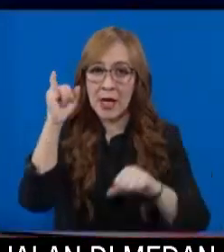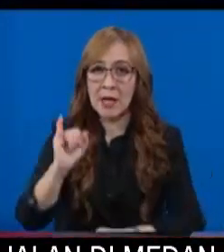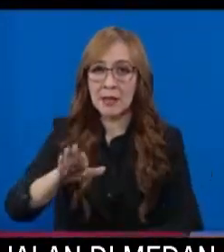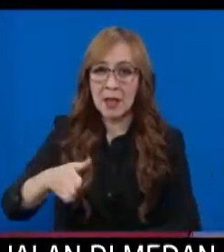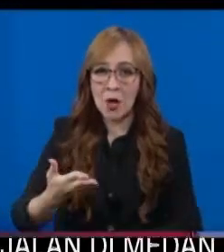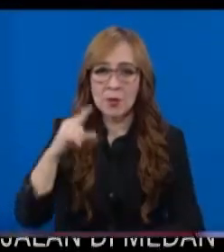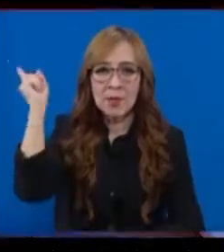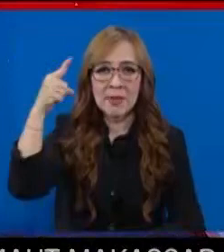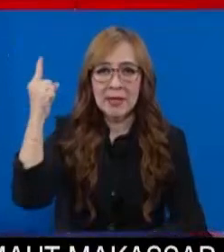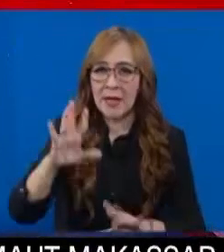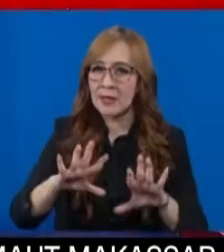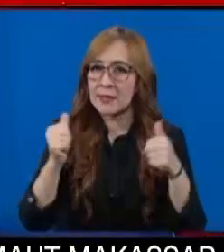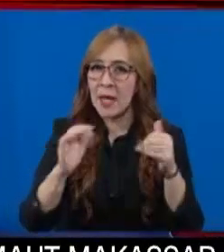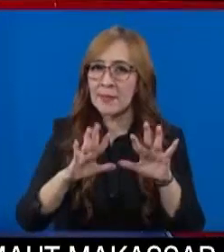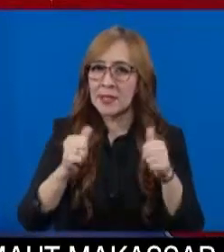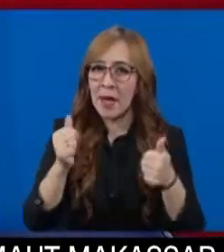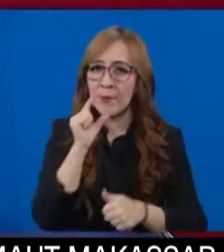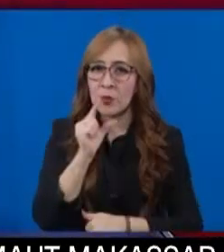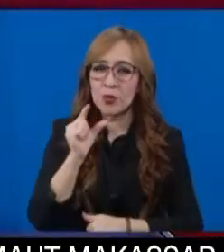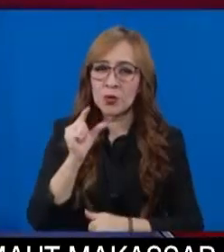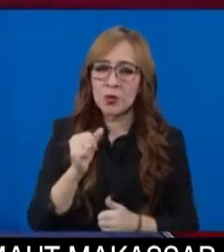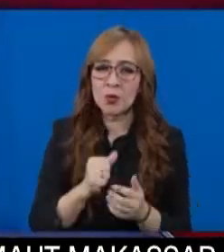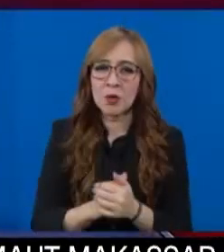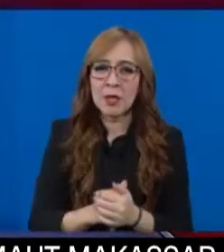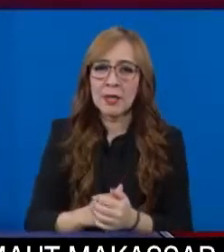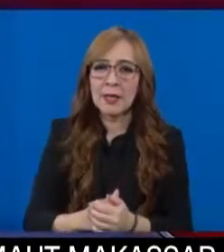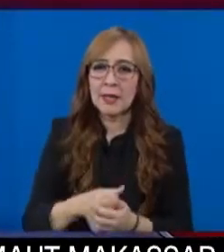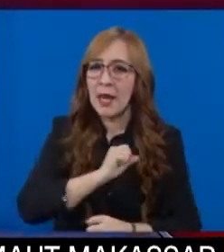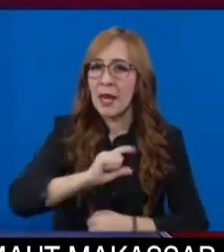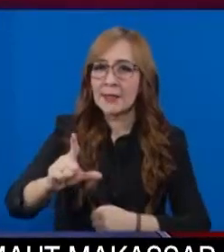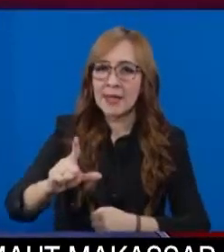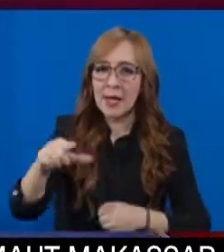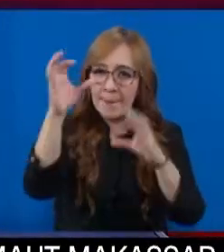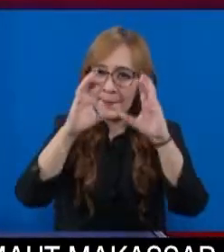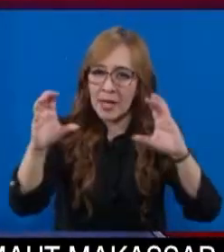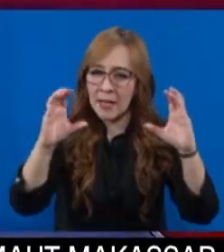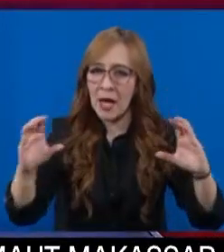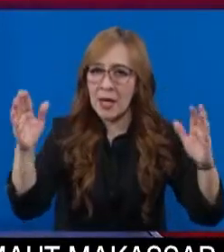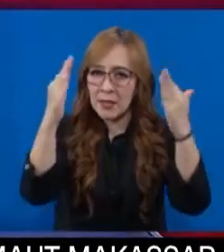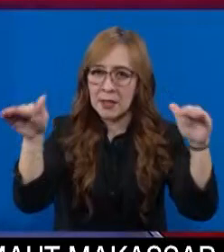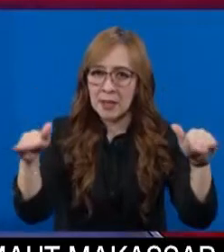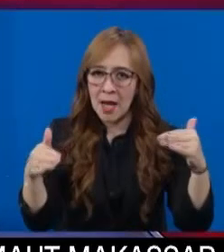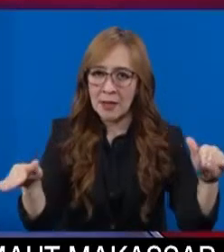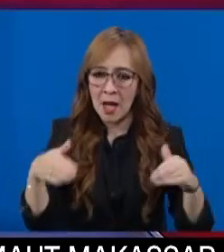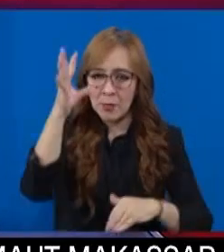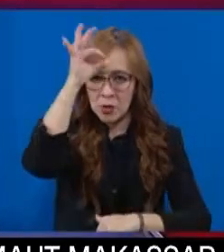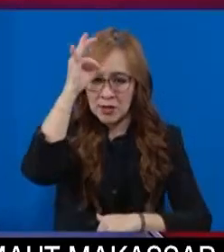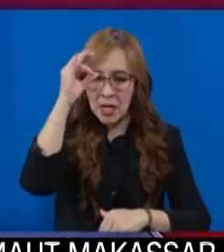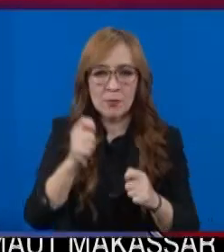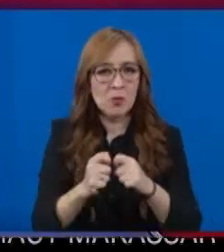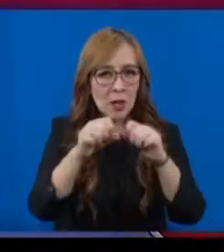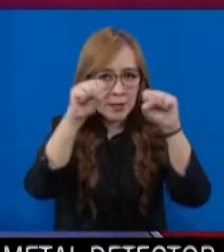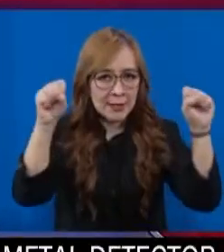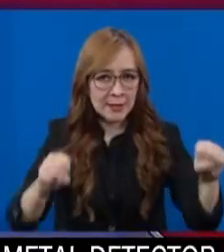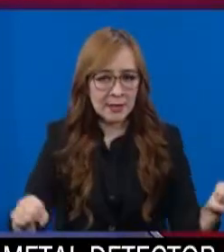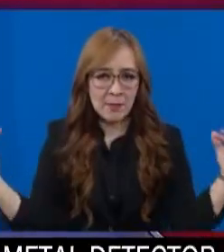persiapan untuk menghadapi arus mudik liburan dan kelancaran perayaan natal sementara itu kepolisian akan merekayasa lalu lintas di